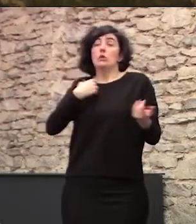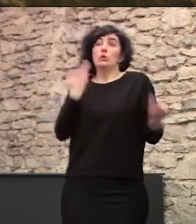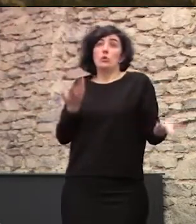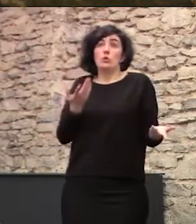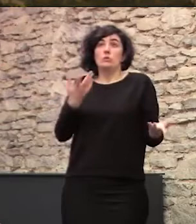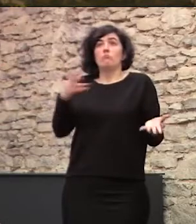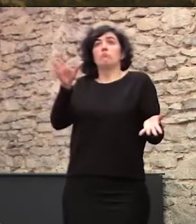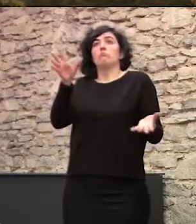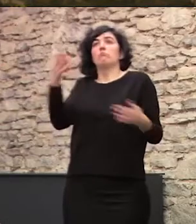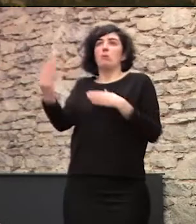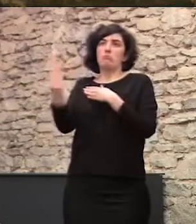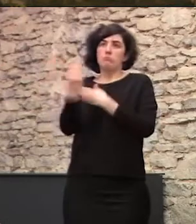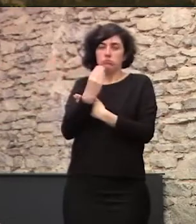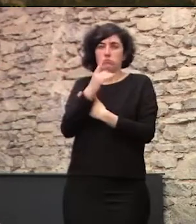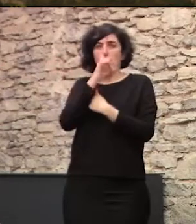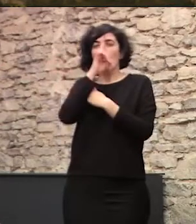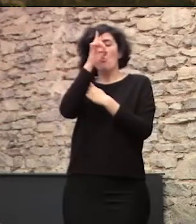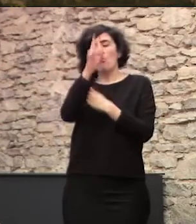betetzeko